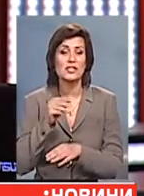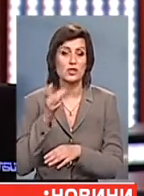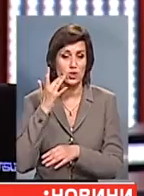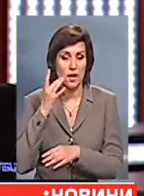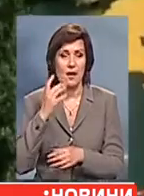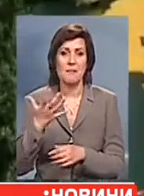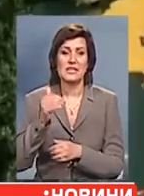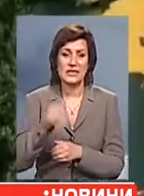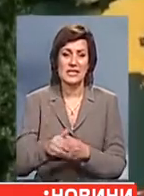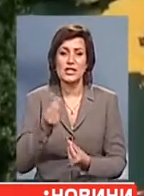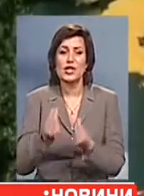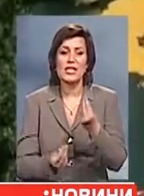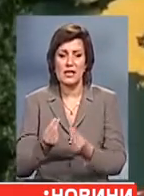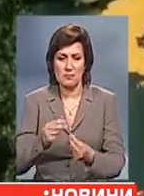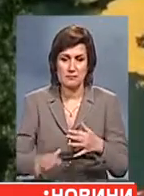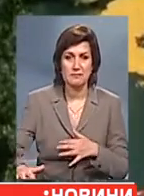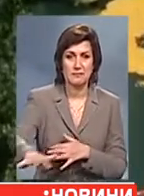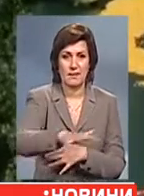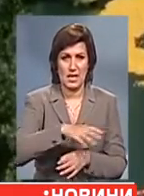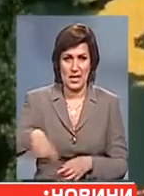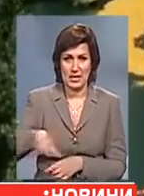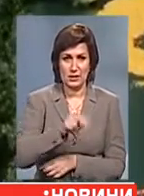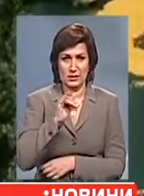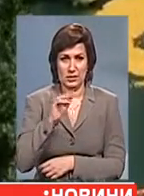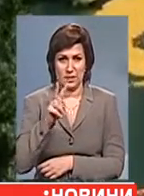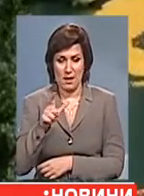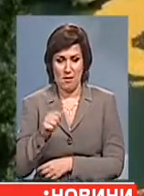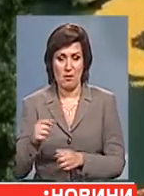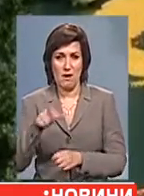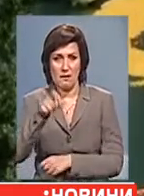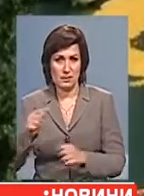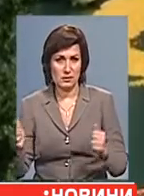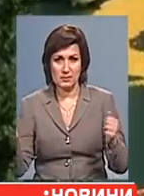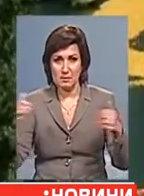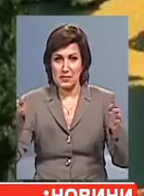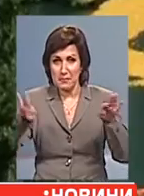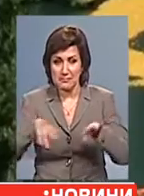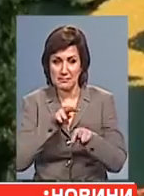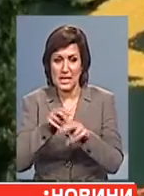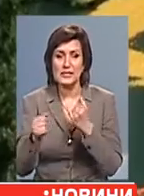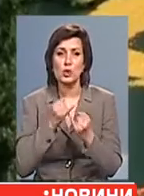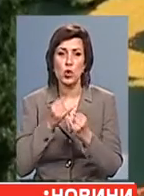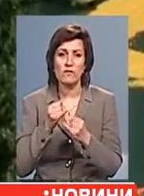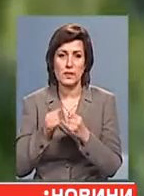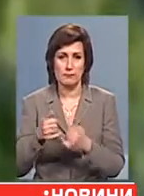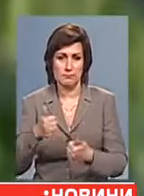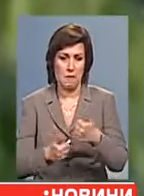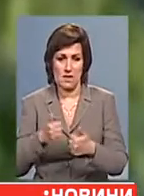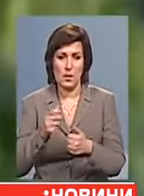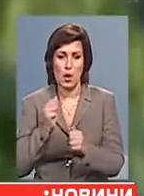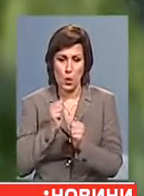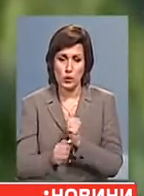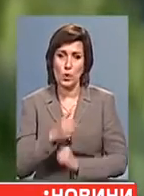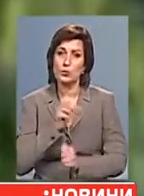тисяч іграшок вкрили поверхню річки Чикаго. Сотні глядачів зібралися на берегах і спостерігали за жовтим марафоном. Кожен охочий